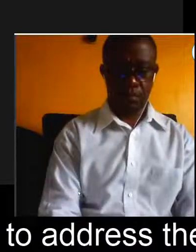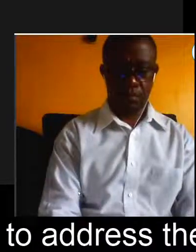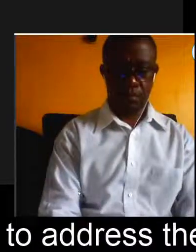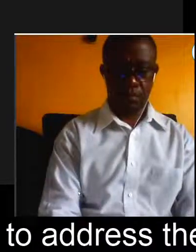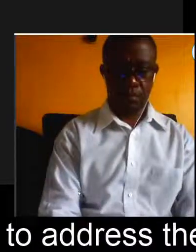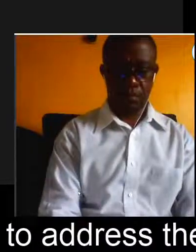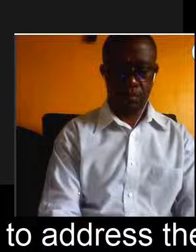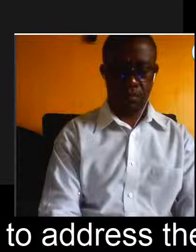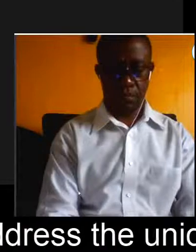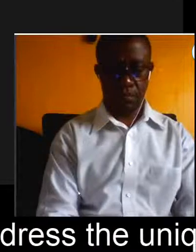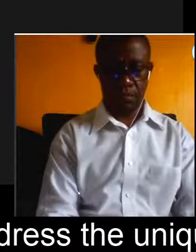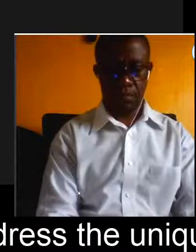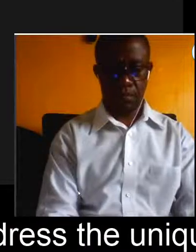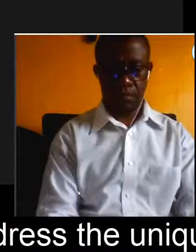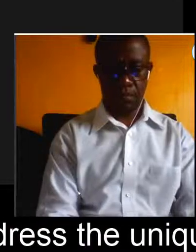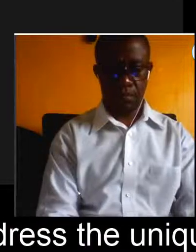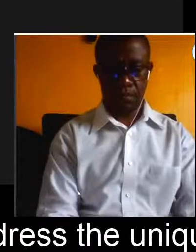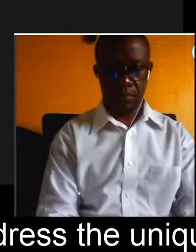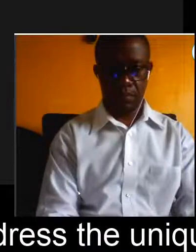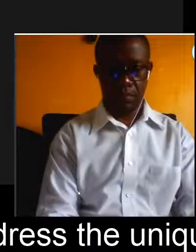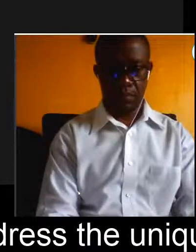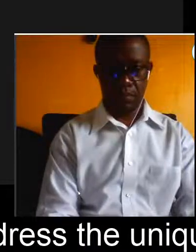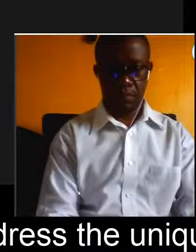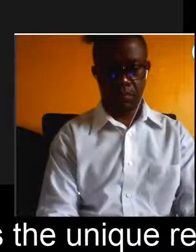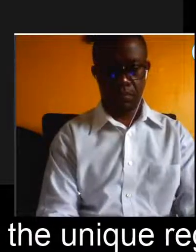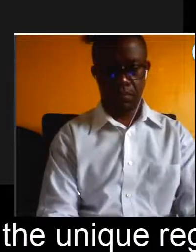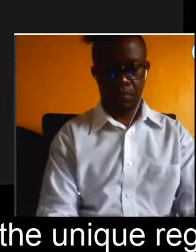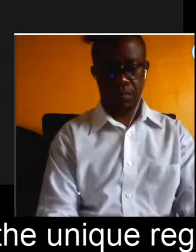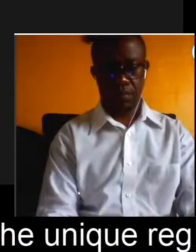from accessing drugs.